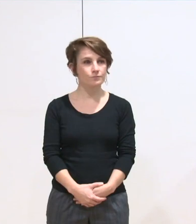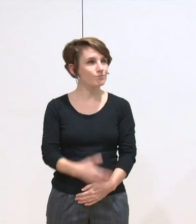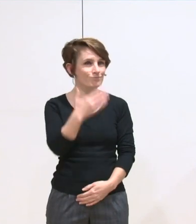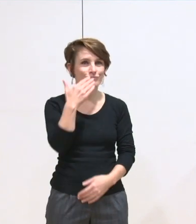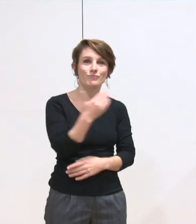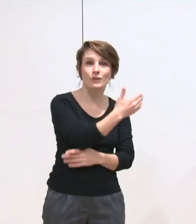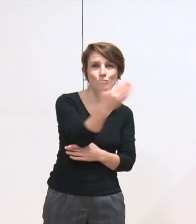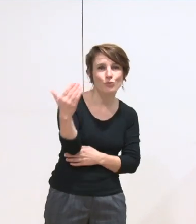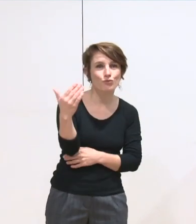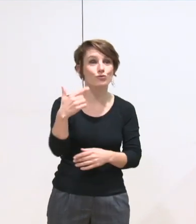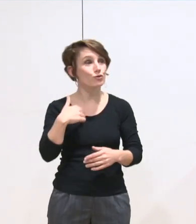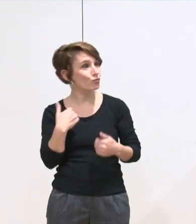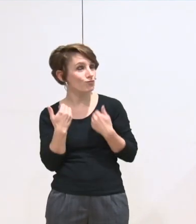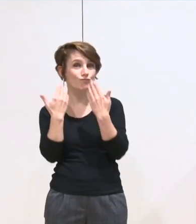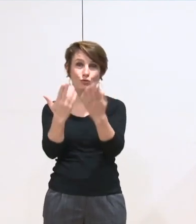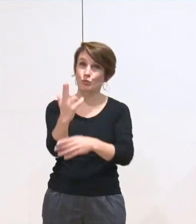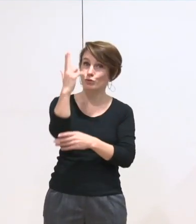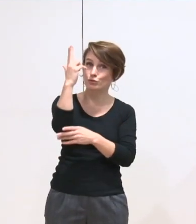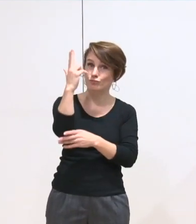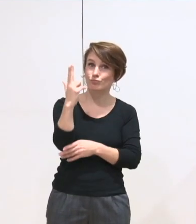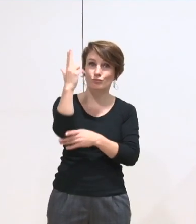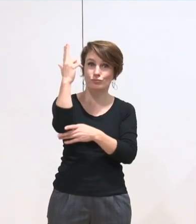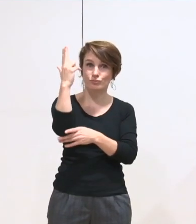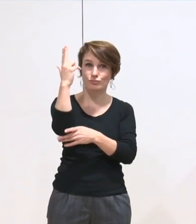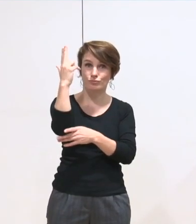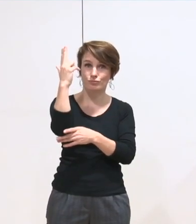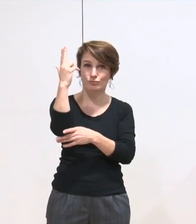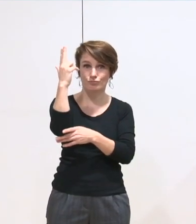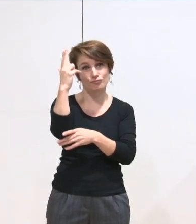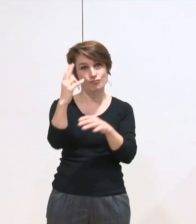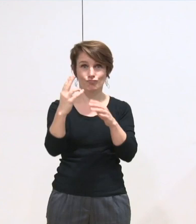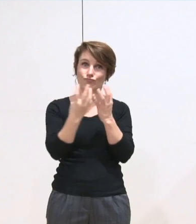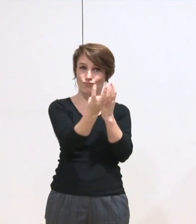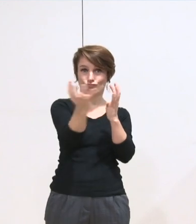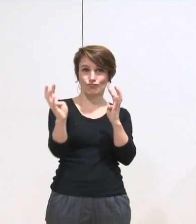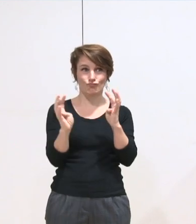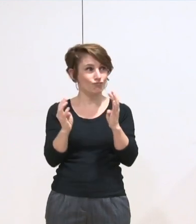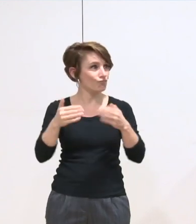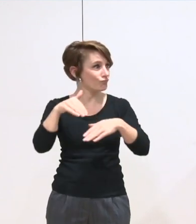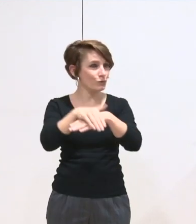bonjour à tous. Je vous propose de démarrer cette session.